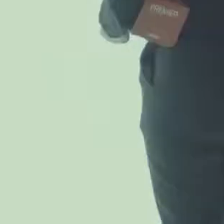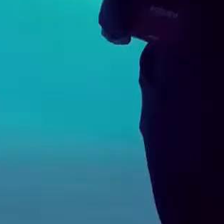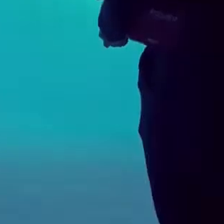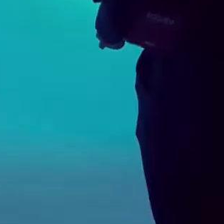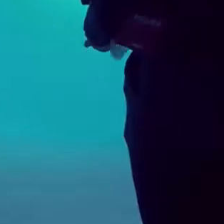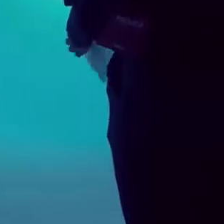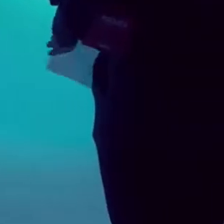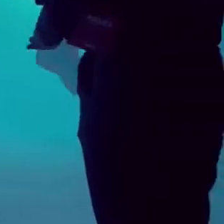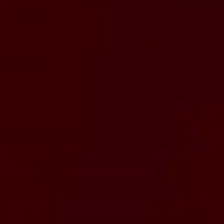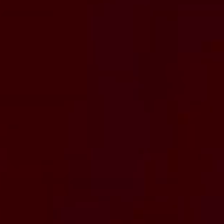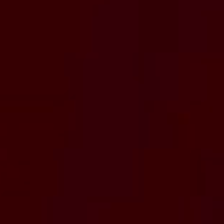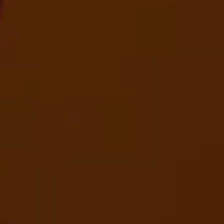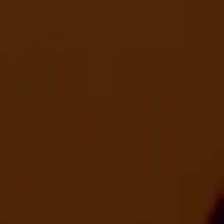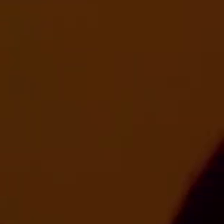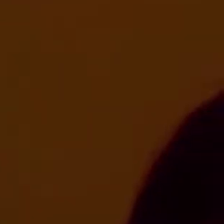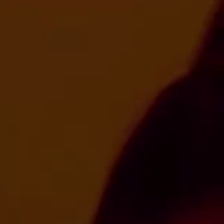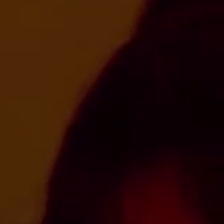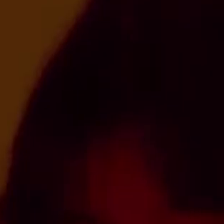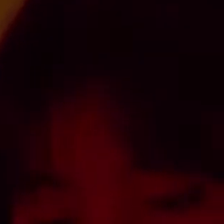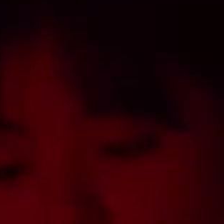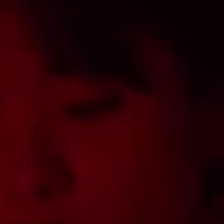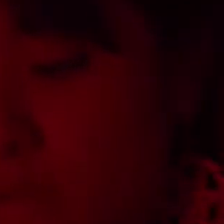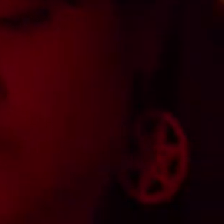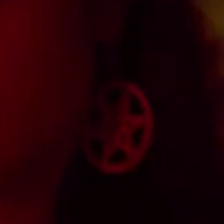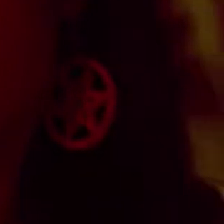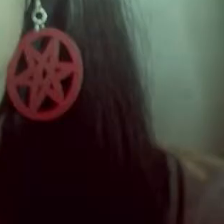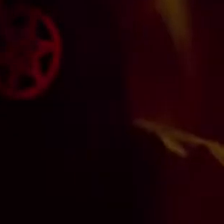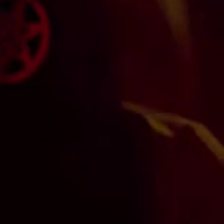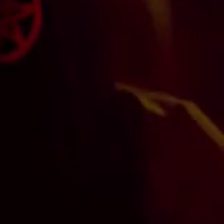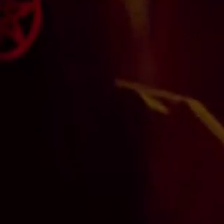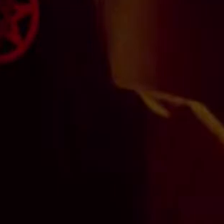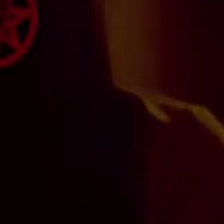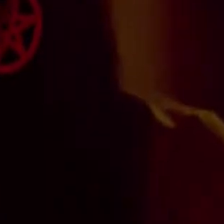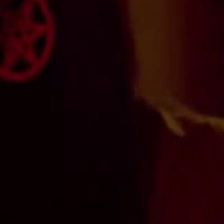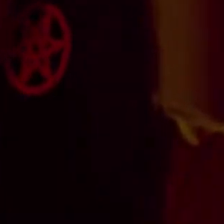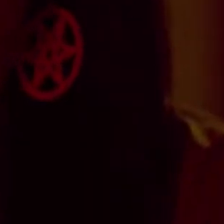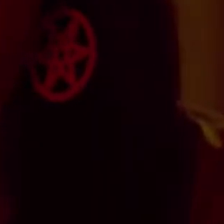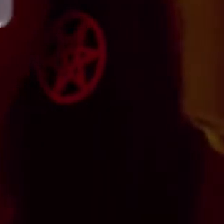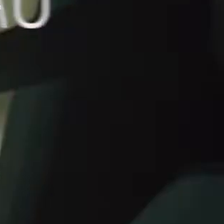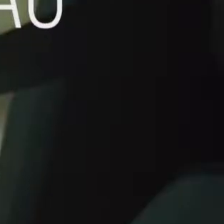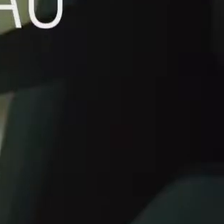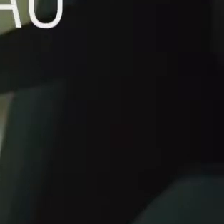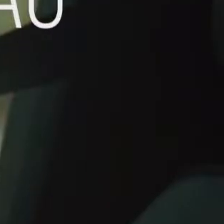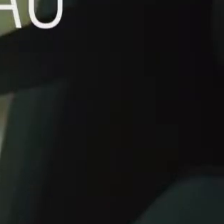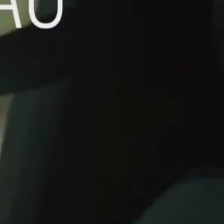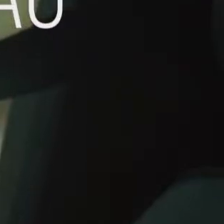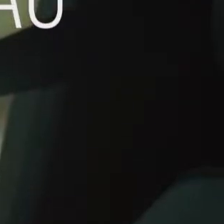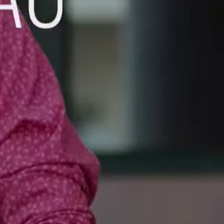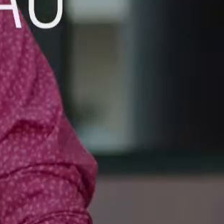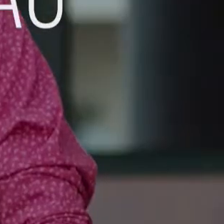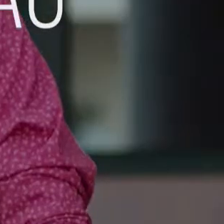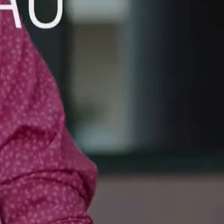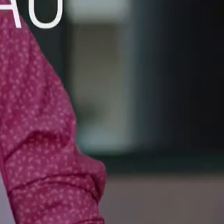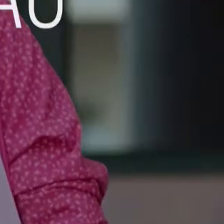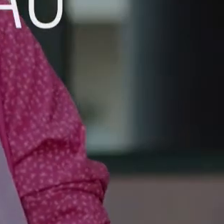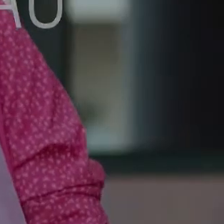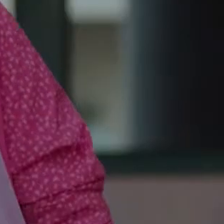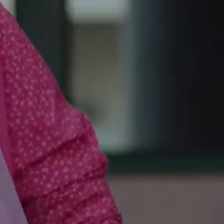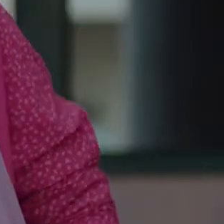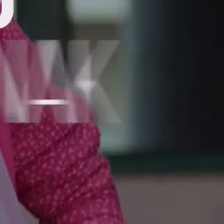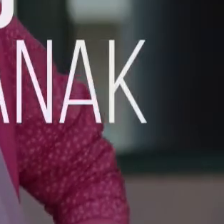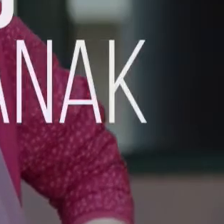Ada kalanya dalam mendidik anak-anak, ibu bapa secara tidak sengaja berkelakuan pilih kasih dalam memberi kasih sayang atau